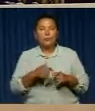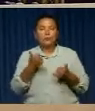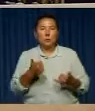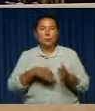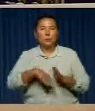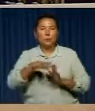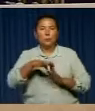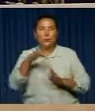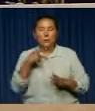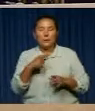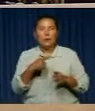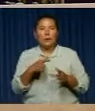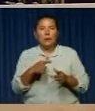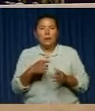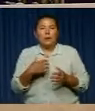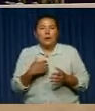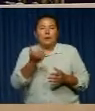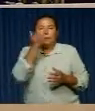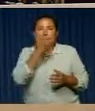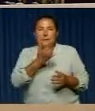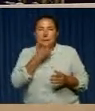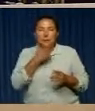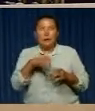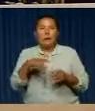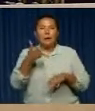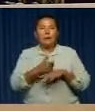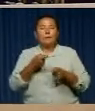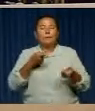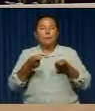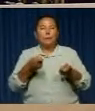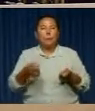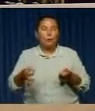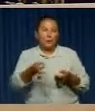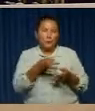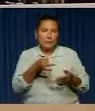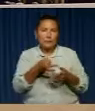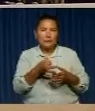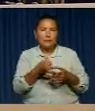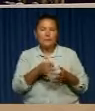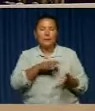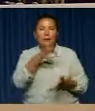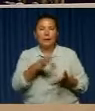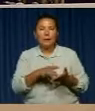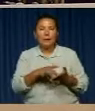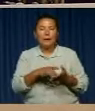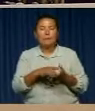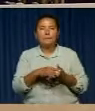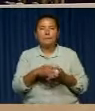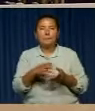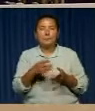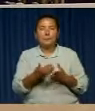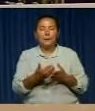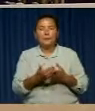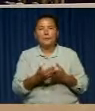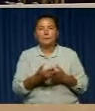жатыр, алғысымыз шексіз. Қала әкімі біздің жаңағы қарусыз майдан ғой бұл сөздің